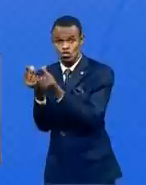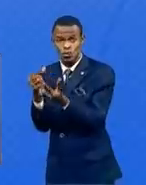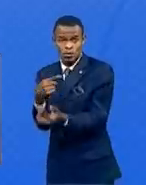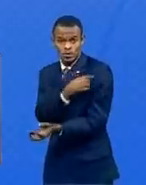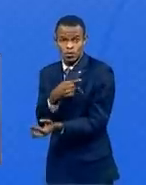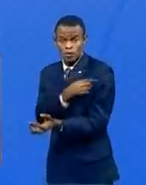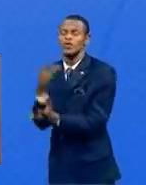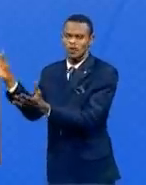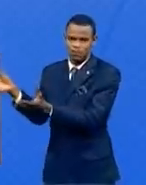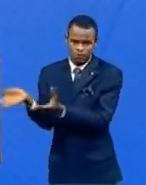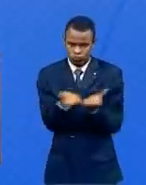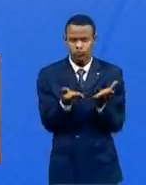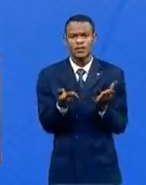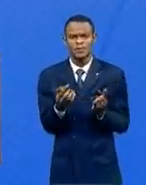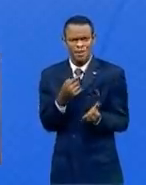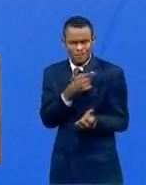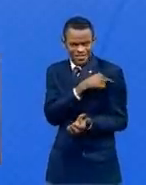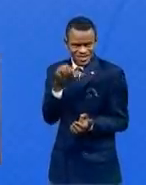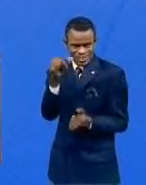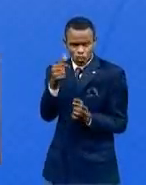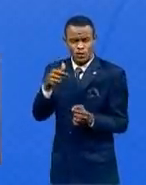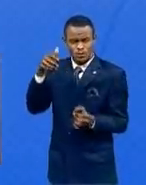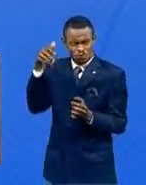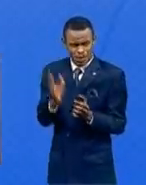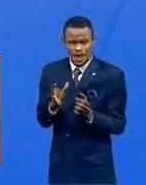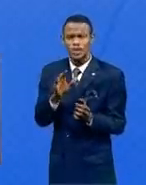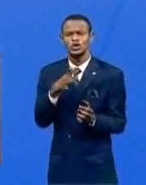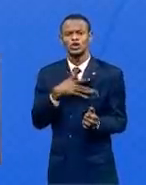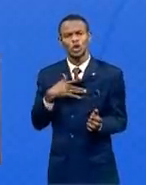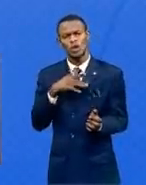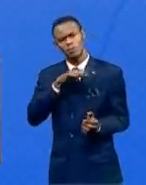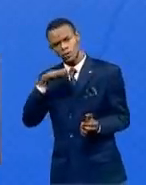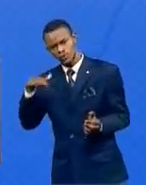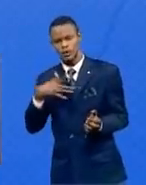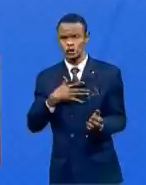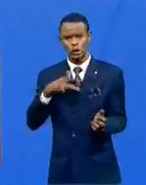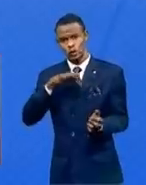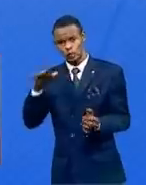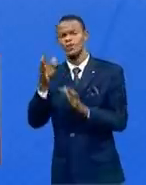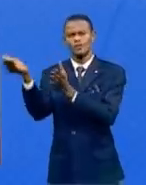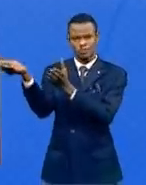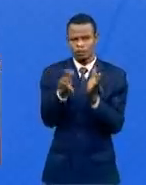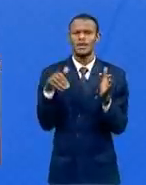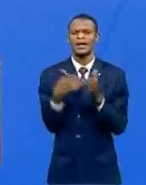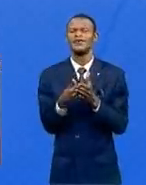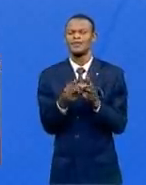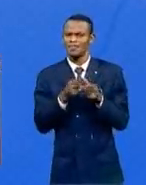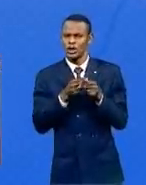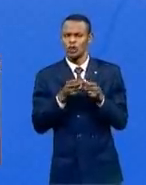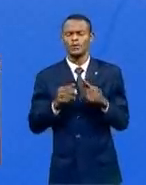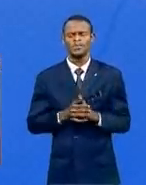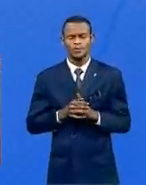cours l'arrivée d'autres types de vaccins, notamment Moderna, Johnson & Johnson et Pfizer. Toujours sur